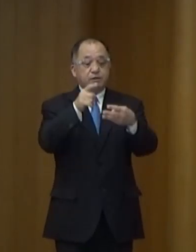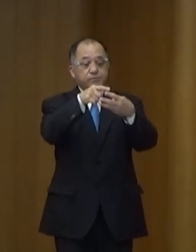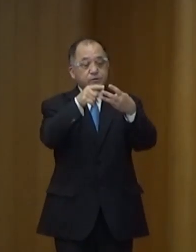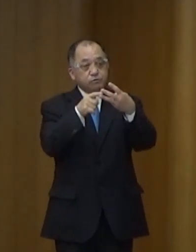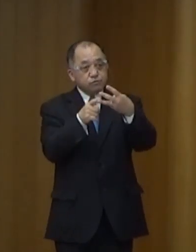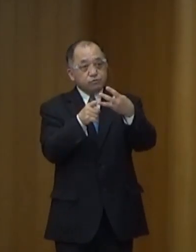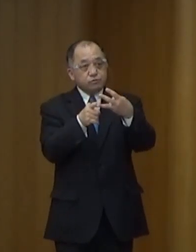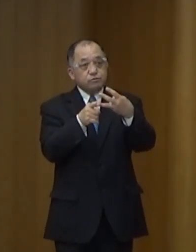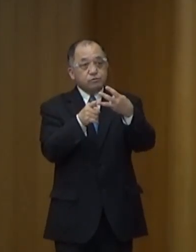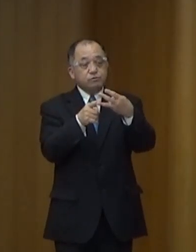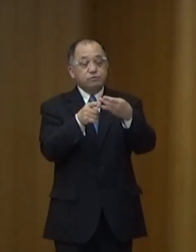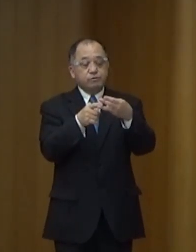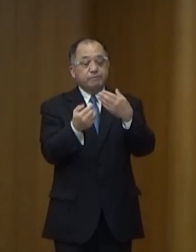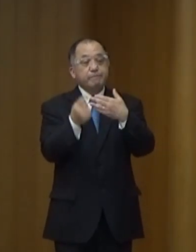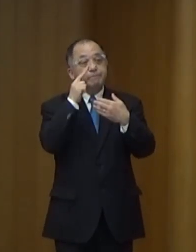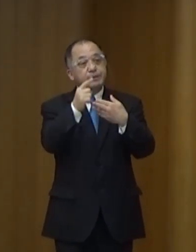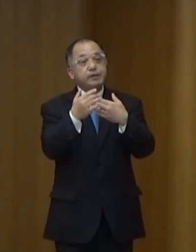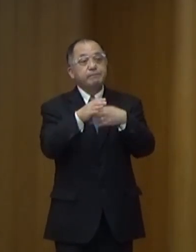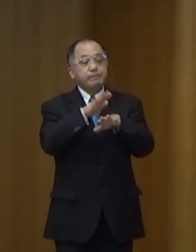から説明をしたいと思います。